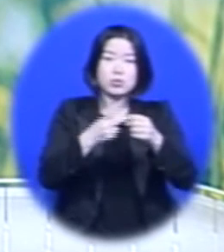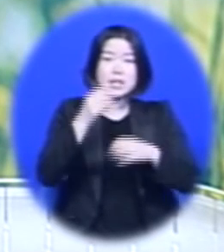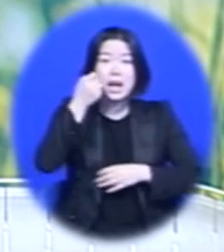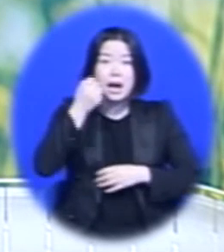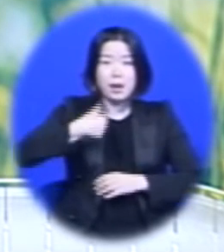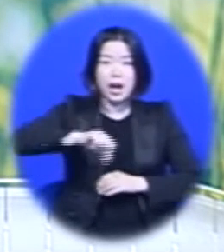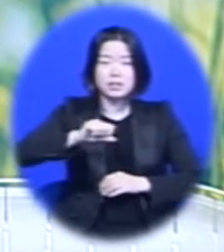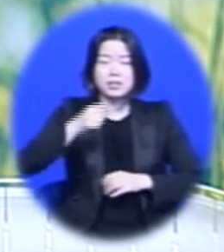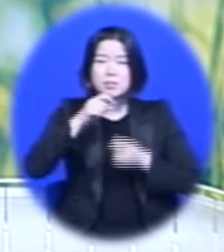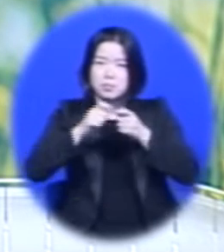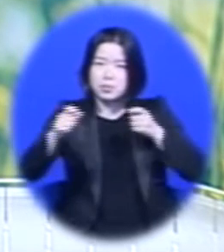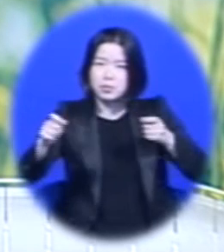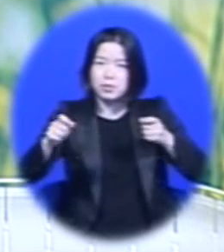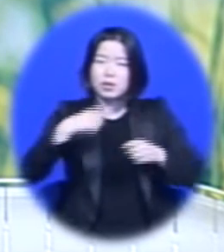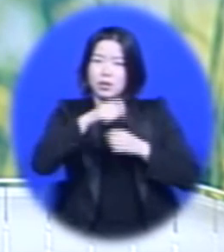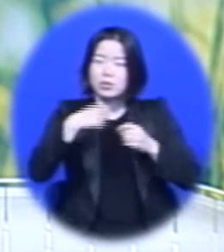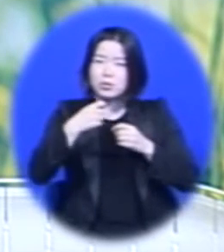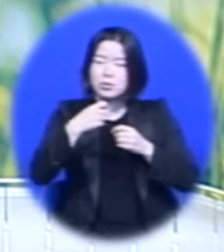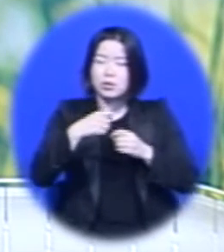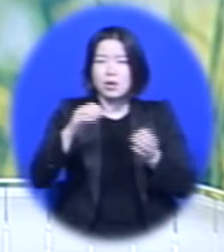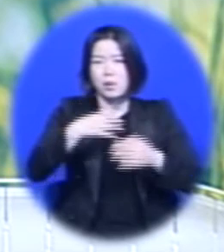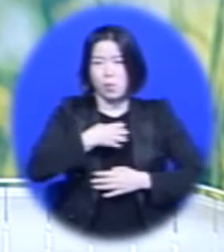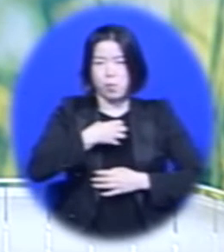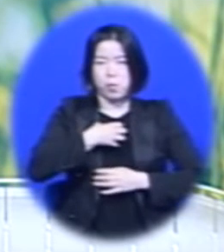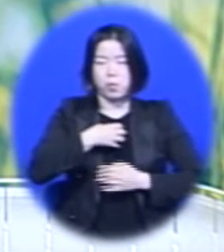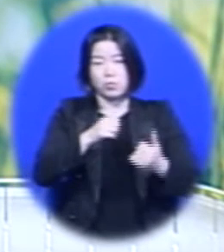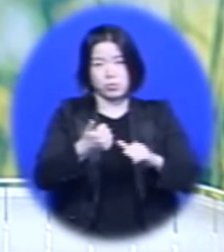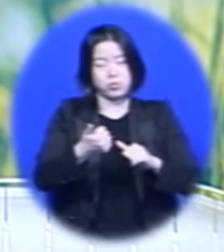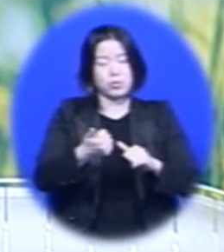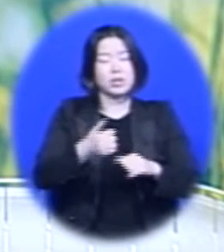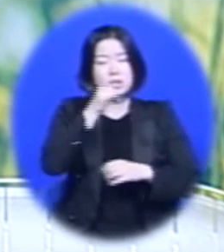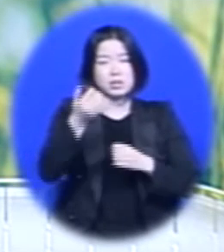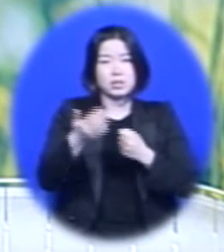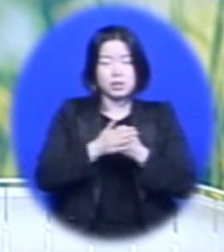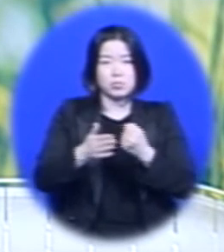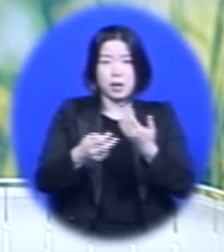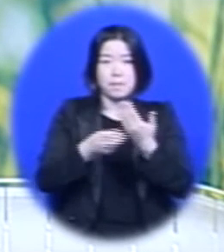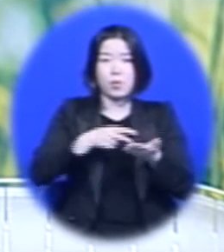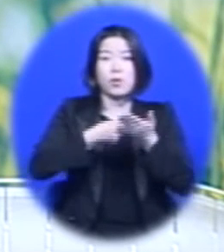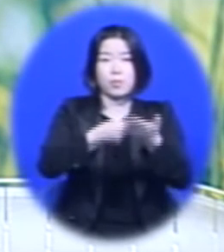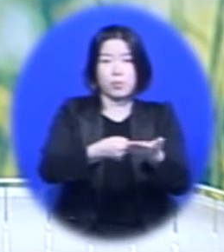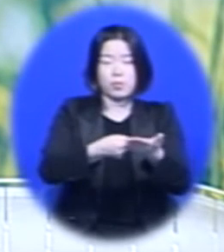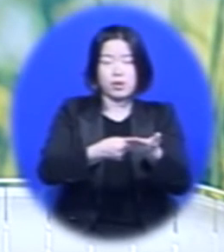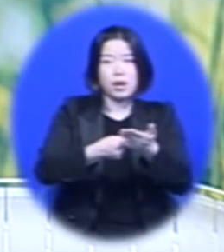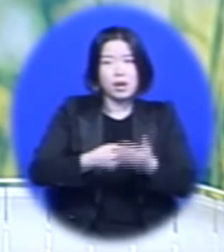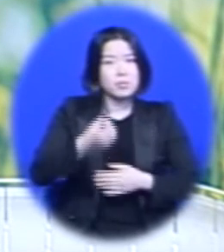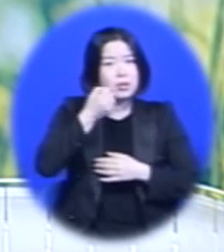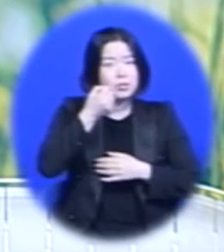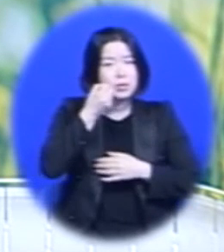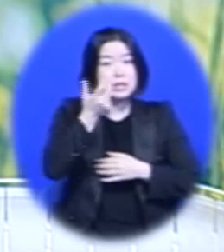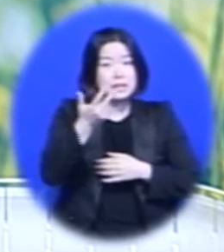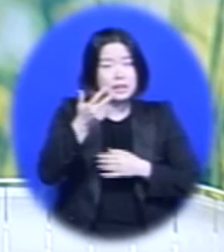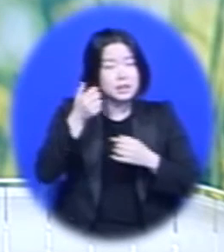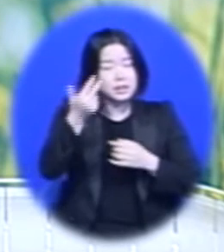지연되며 사망 위험이 있다는 진단을 받아 갑작스레 입원을 하게 되었습니다. 12월간의 입원 끝에 결국